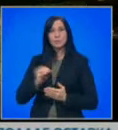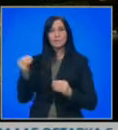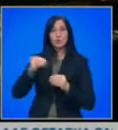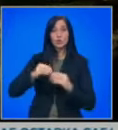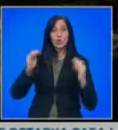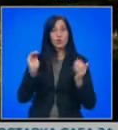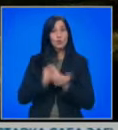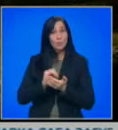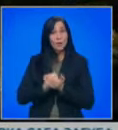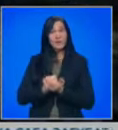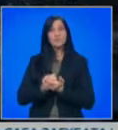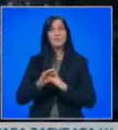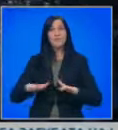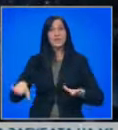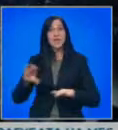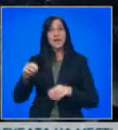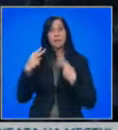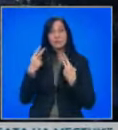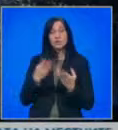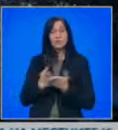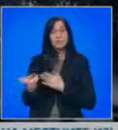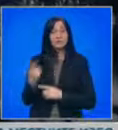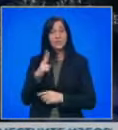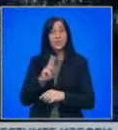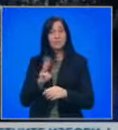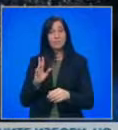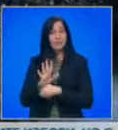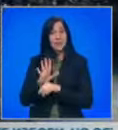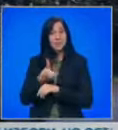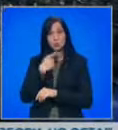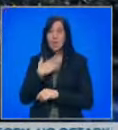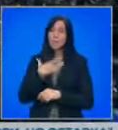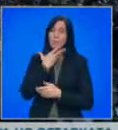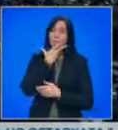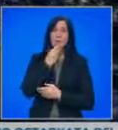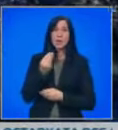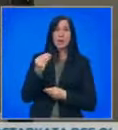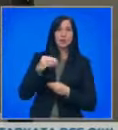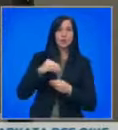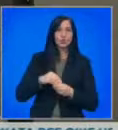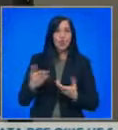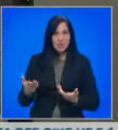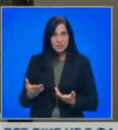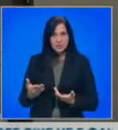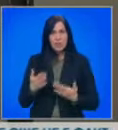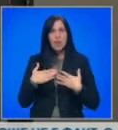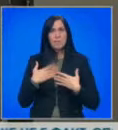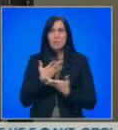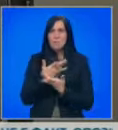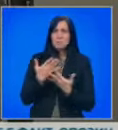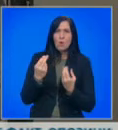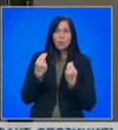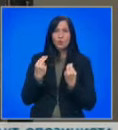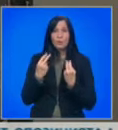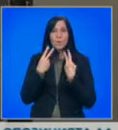включително и домакинството на детската Евровизия през 2015 година. Имаме прекрасни участници, имаме много